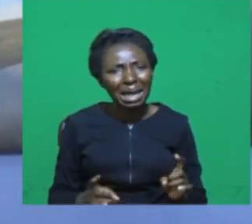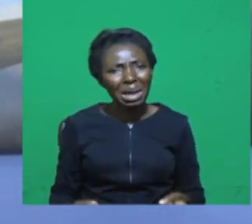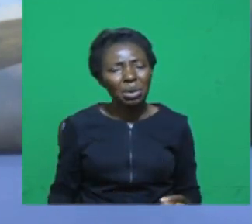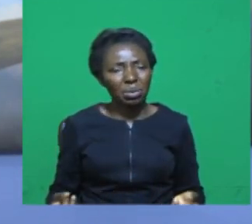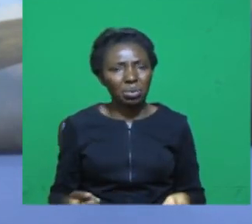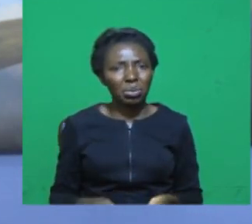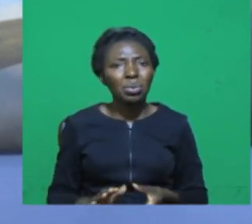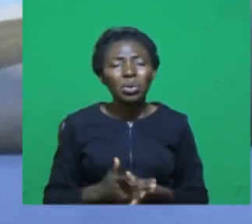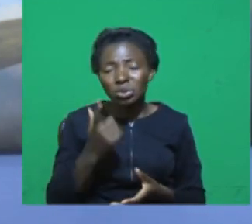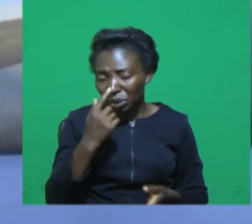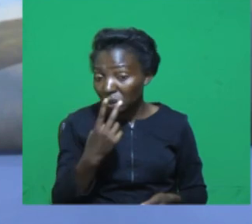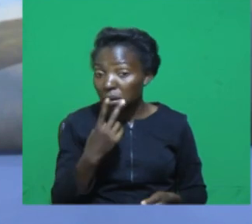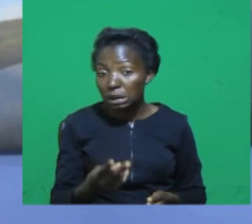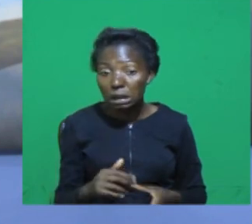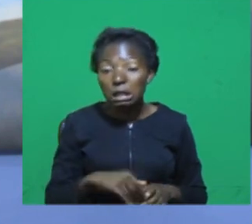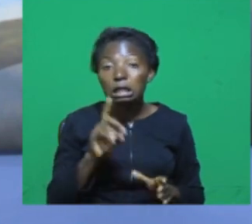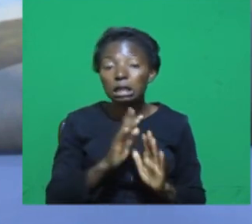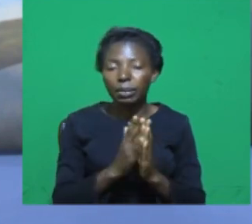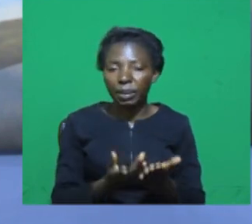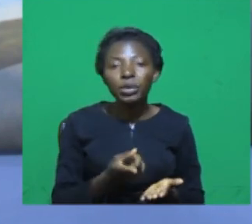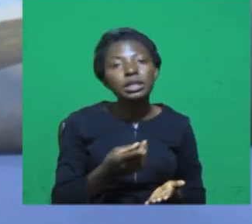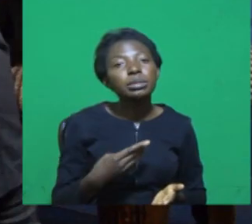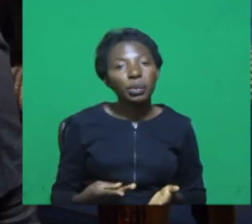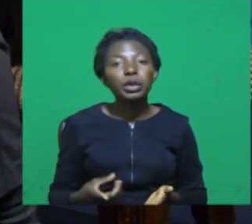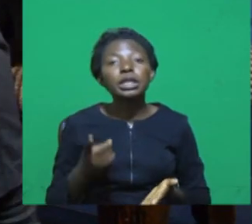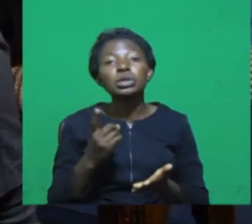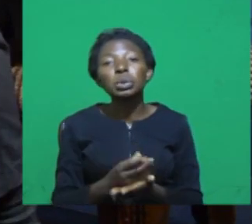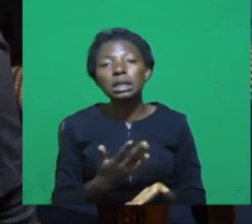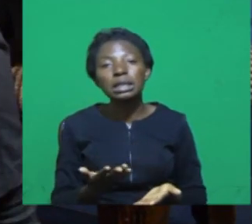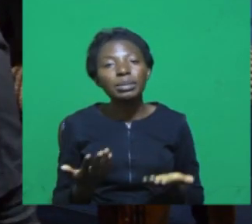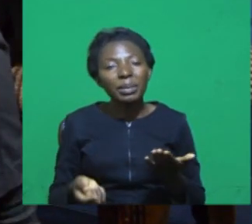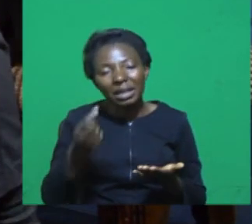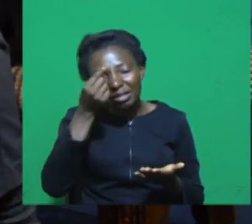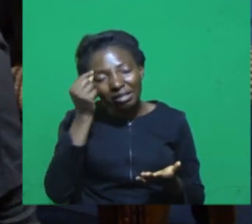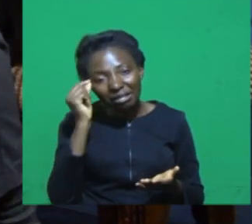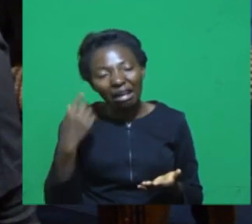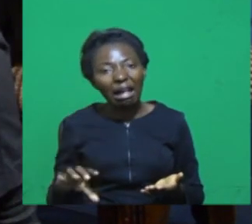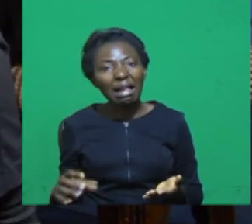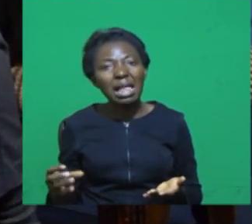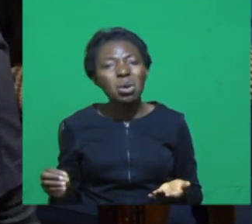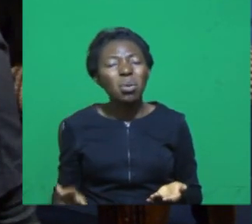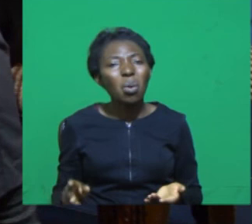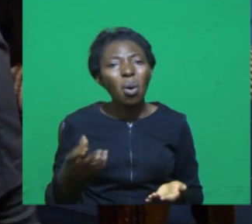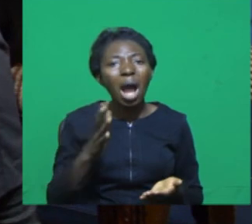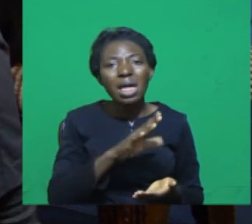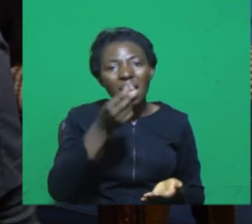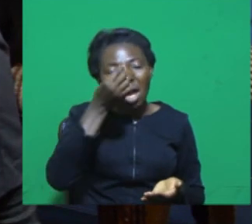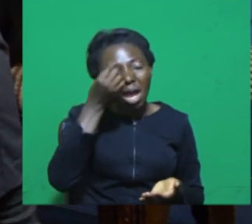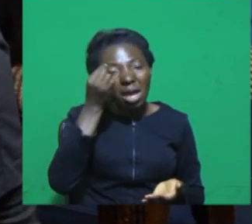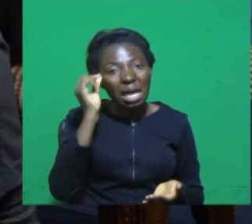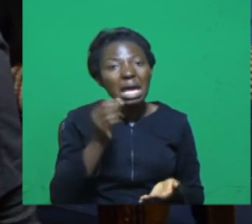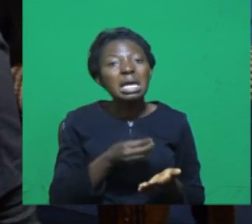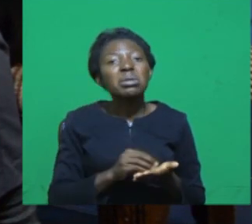because mukubuda kwazvikuita mubhaibheri vaya vane zvavanoita kungave kupa penda kudrowa even iwo maeyelids